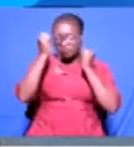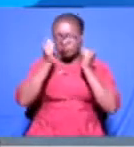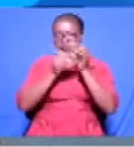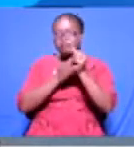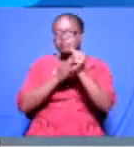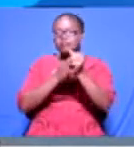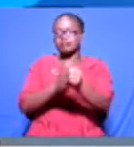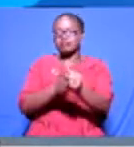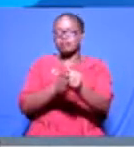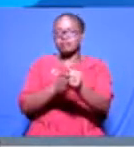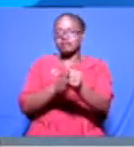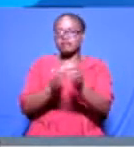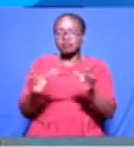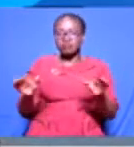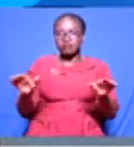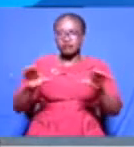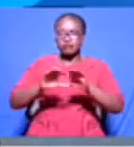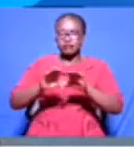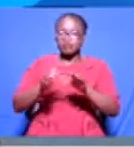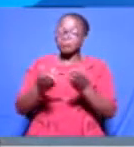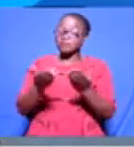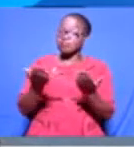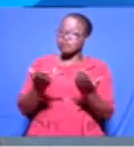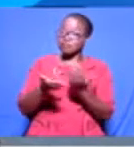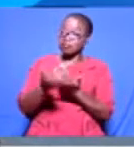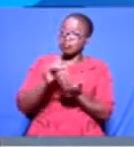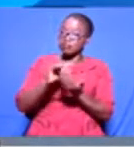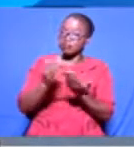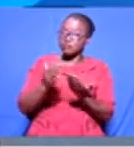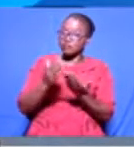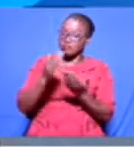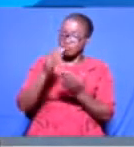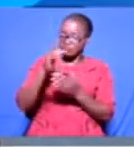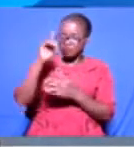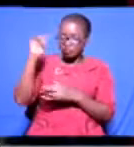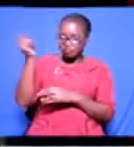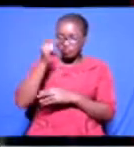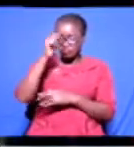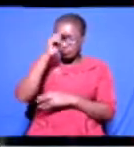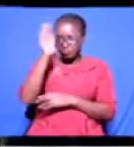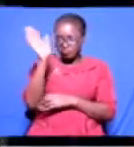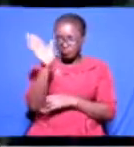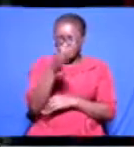Jeneza lake lilifunikwa kwa bendera ya Kenya kuashiria heshima za mwisho.